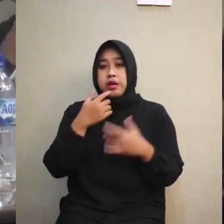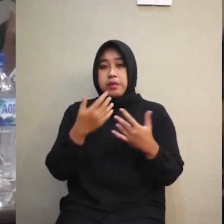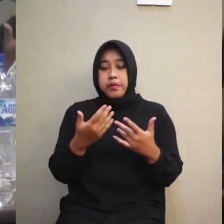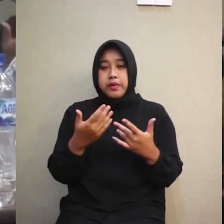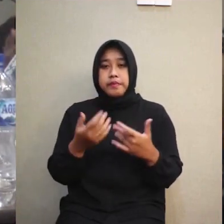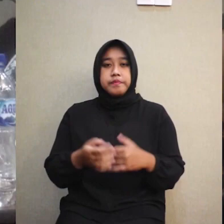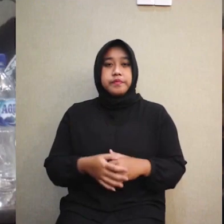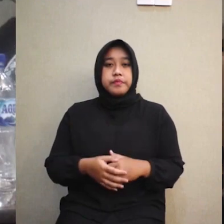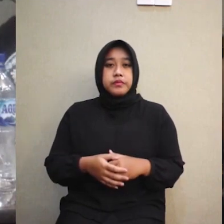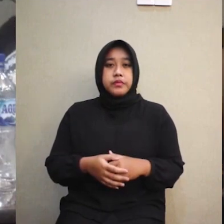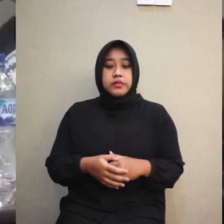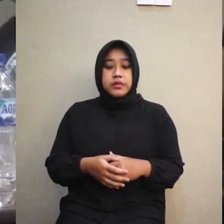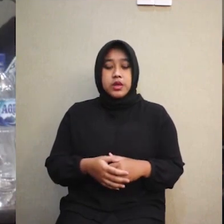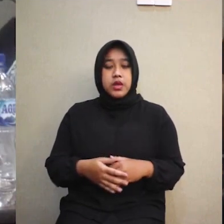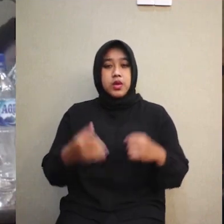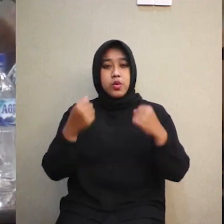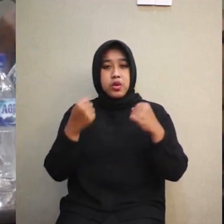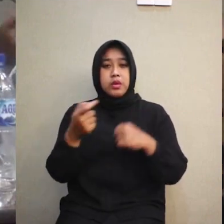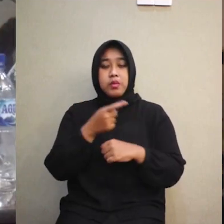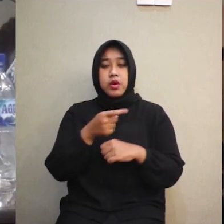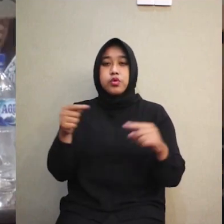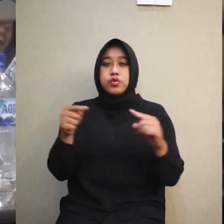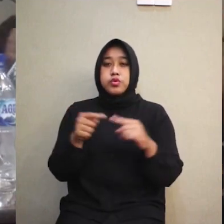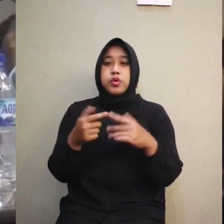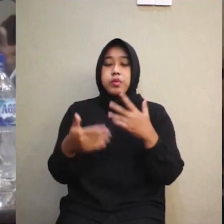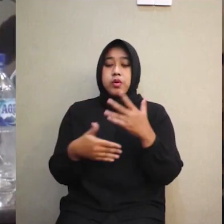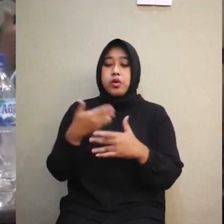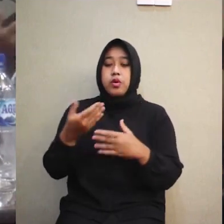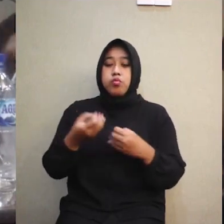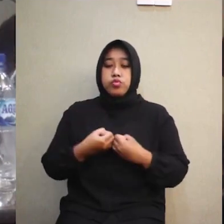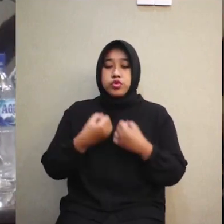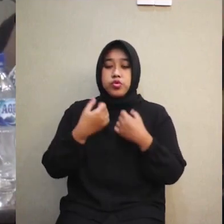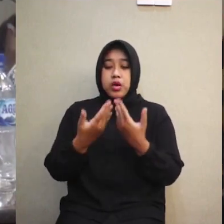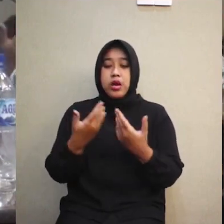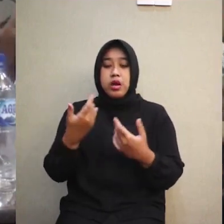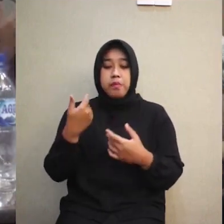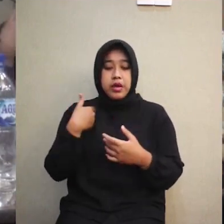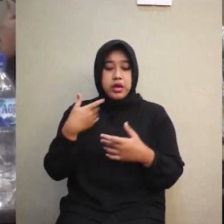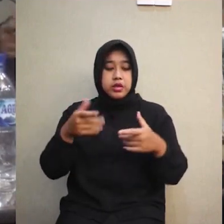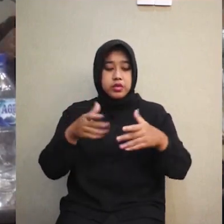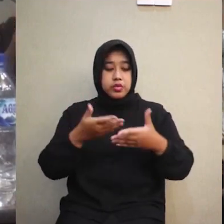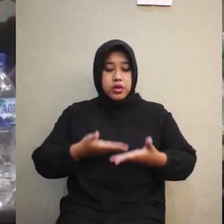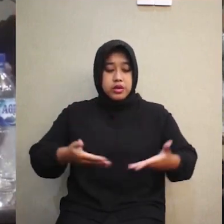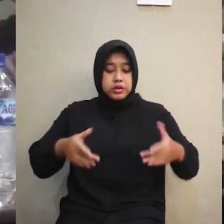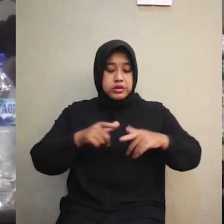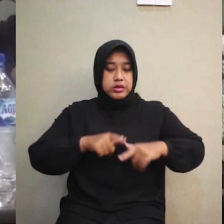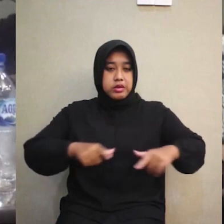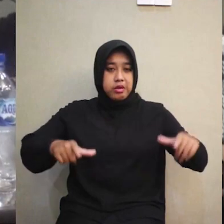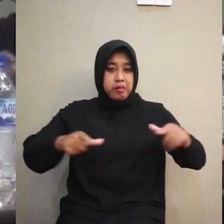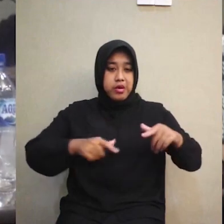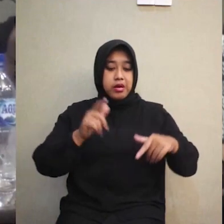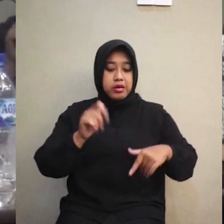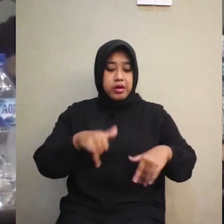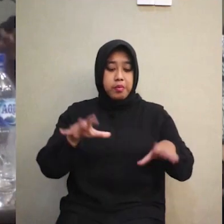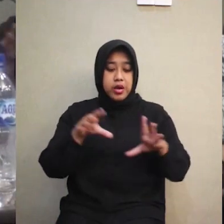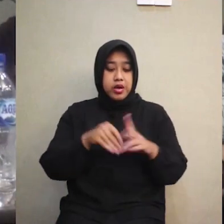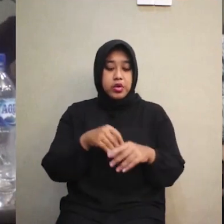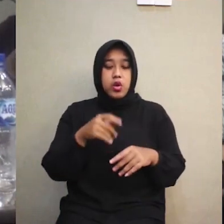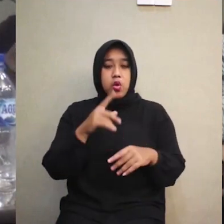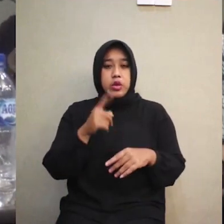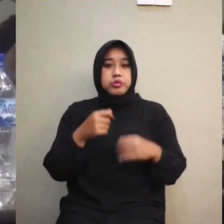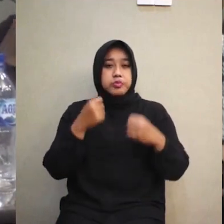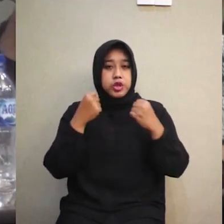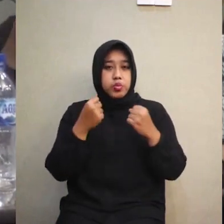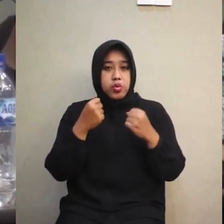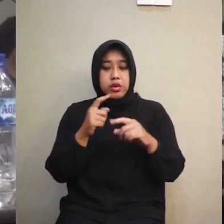apa namanya kekuatan mereka untuk kemudian menyuarakan apa yang terjadi di lapangan kira-kira gitu nah peran itu yang kemudian kita perkuat